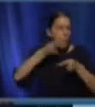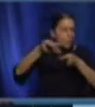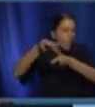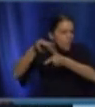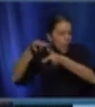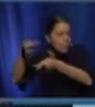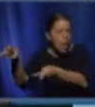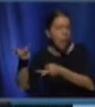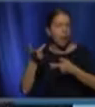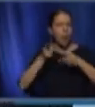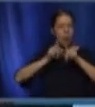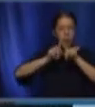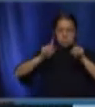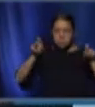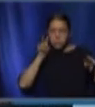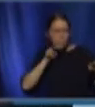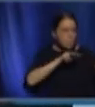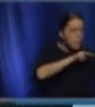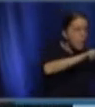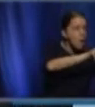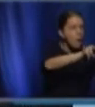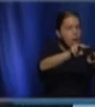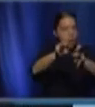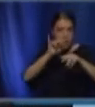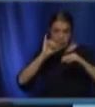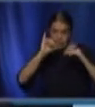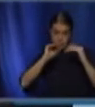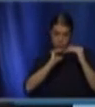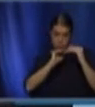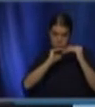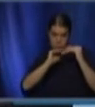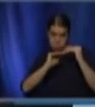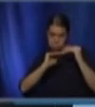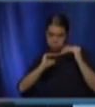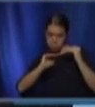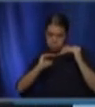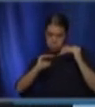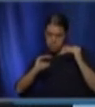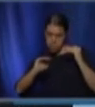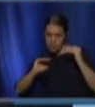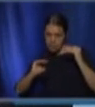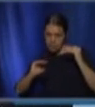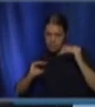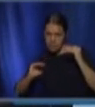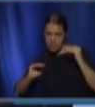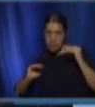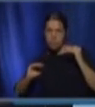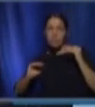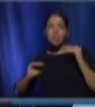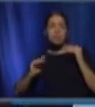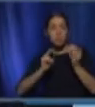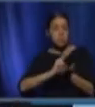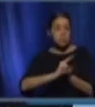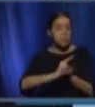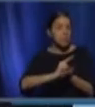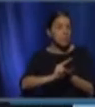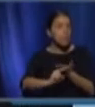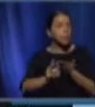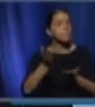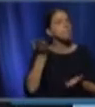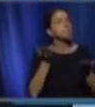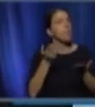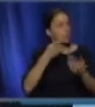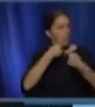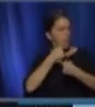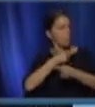soutenue, bien, on pourra effectivement relâcher plus tôt là, certaines de nos consignes. Mais